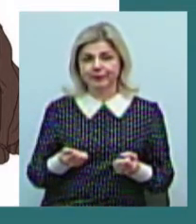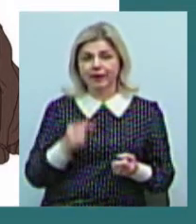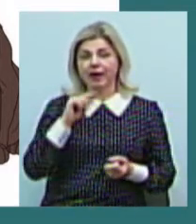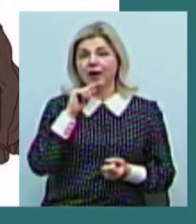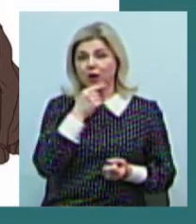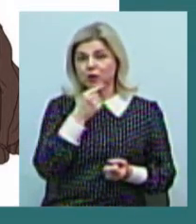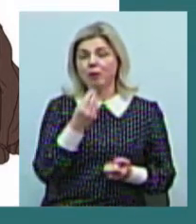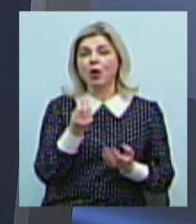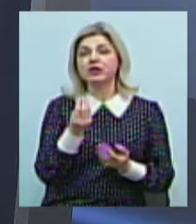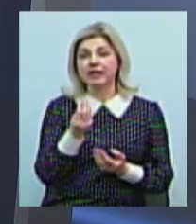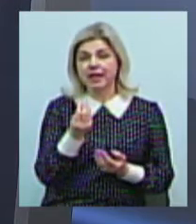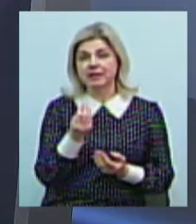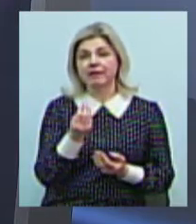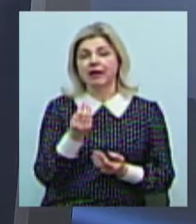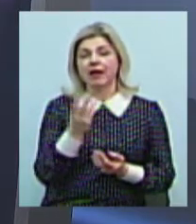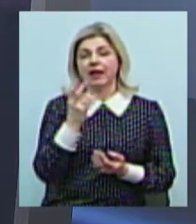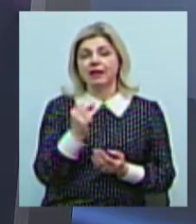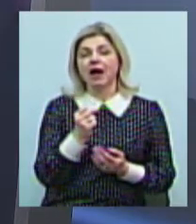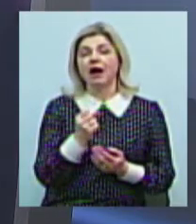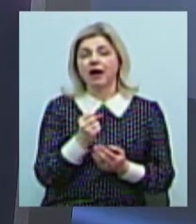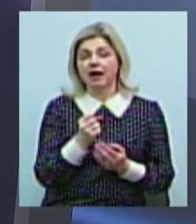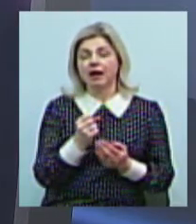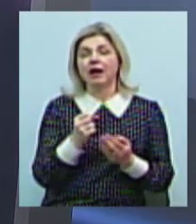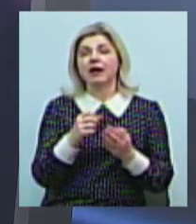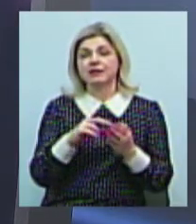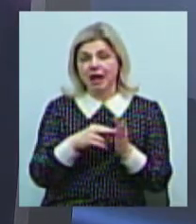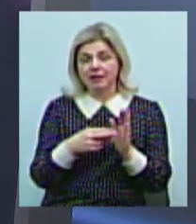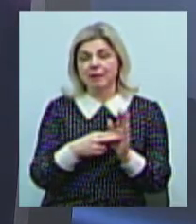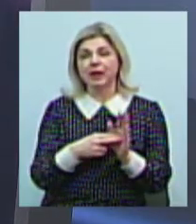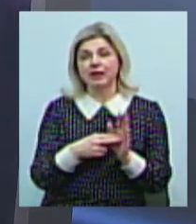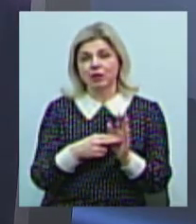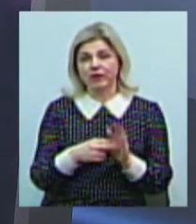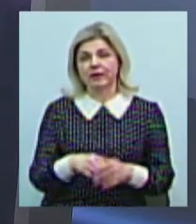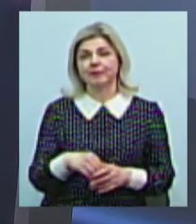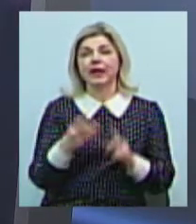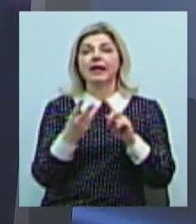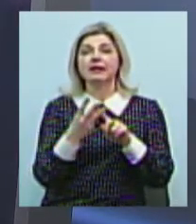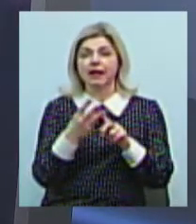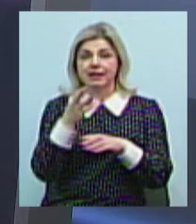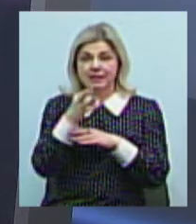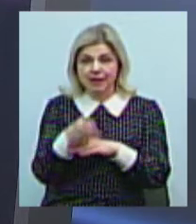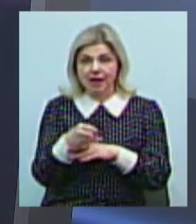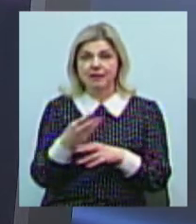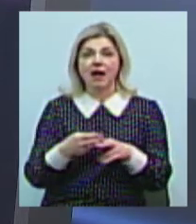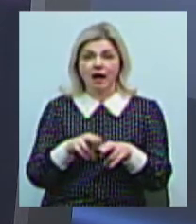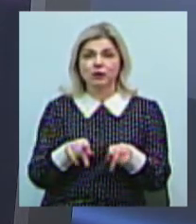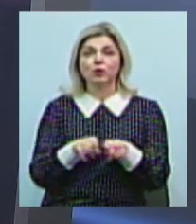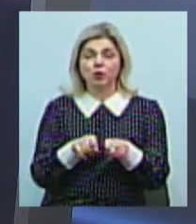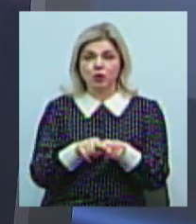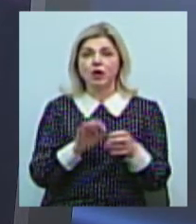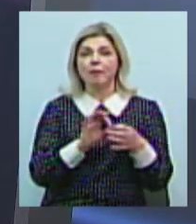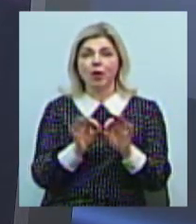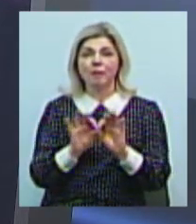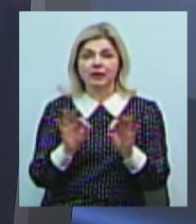экономию бюджетных средств на стадии планирования. Будь ласка, третій слайд, який зараз теж прокоментує